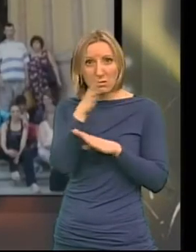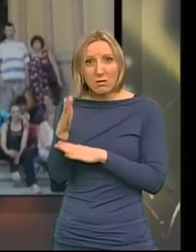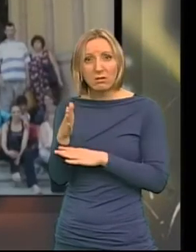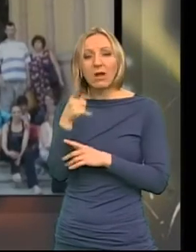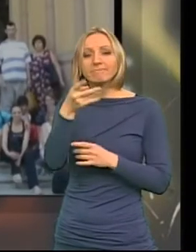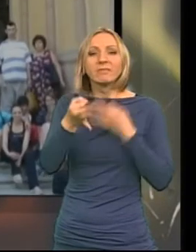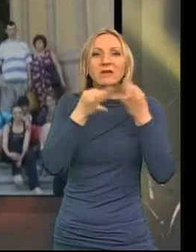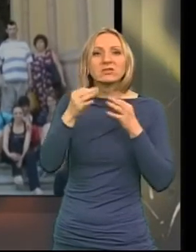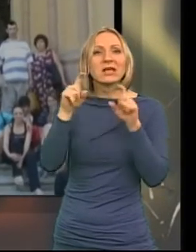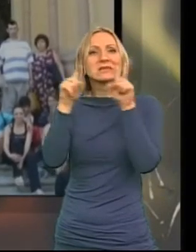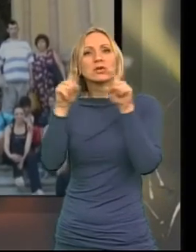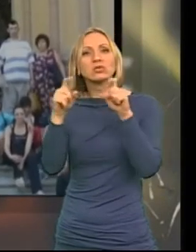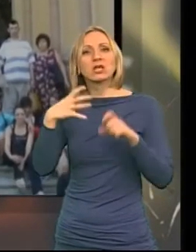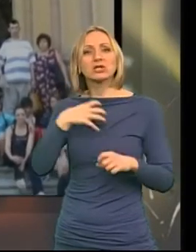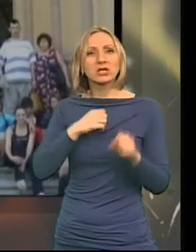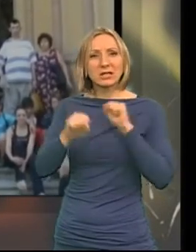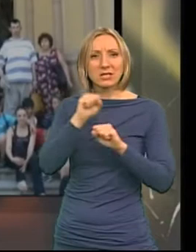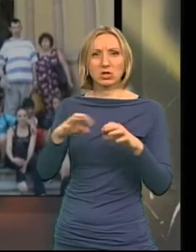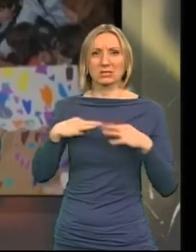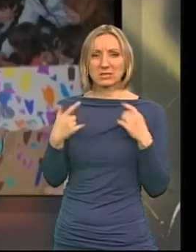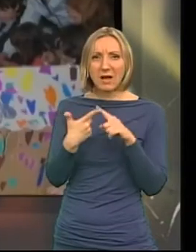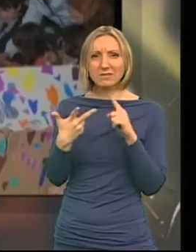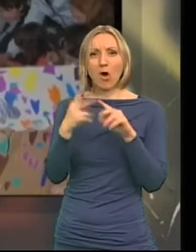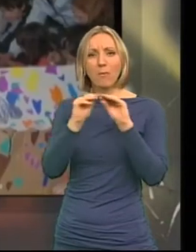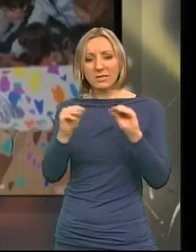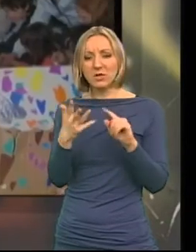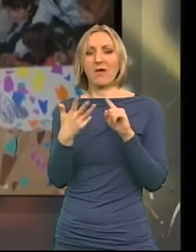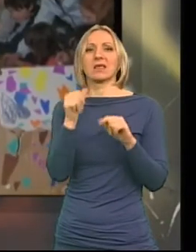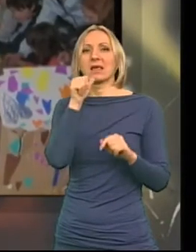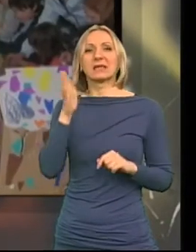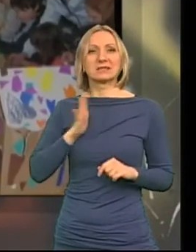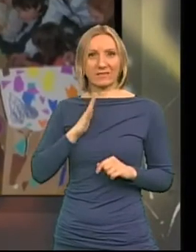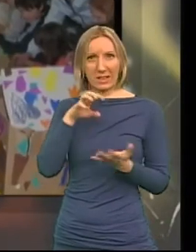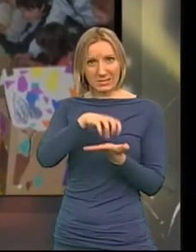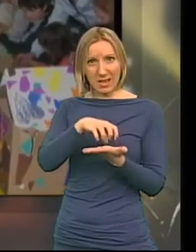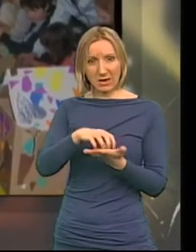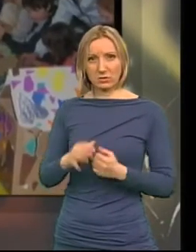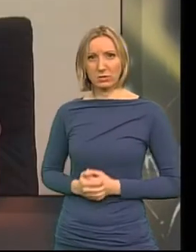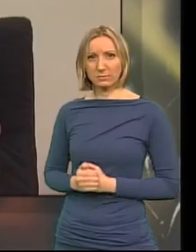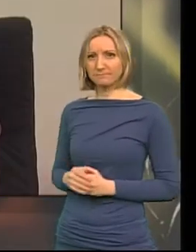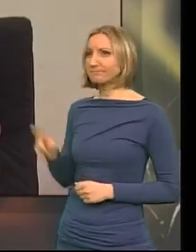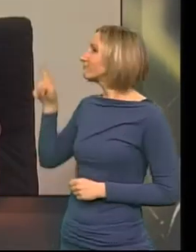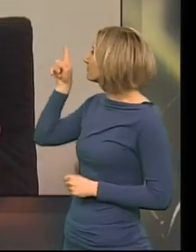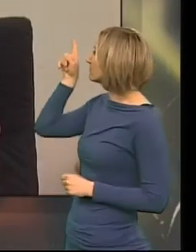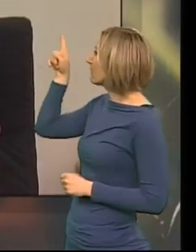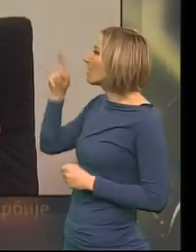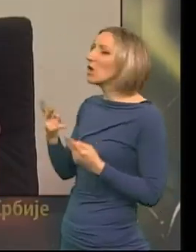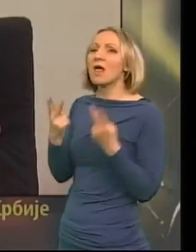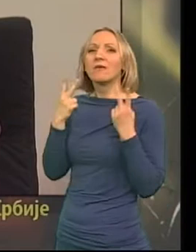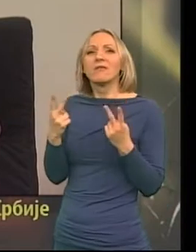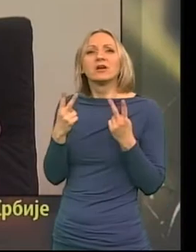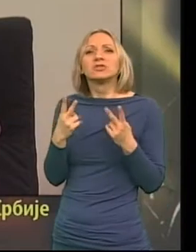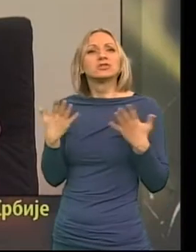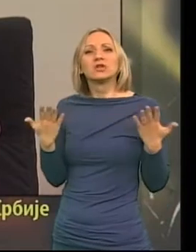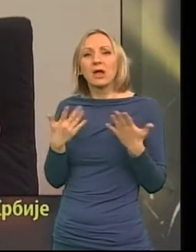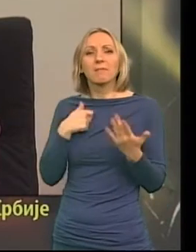su institucije socijalne zaštite, zdravstva, obrazovanja i civilnog sektora. Ono što je ključno kroz preporuke koje smo definisali,